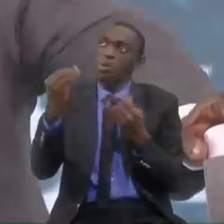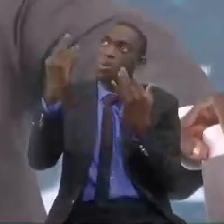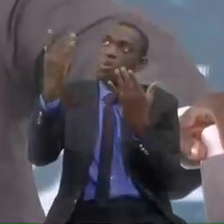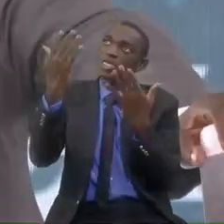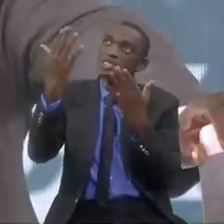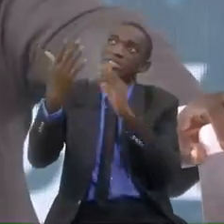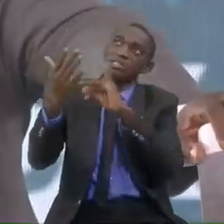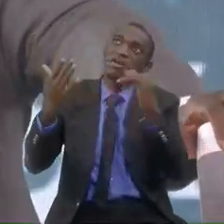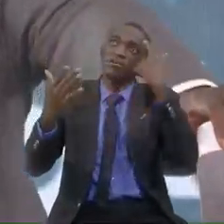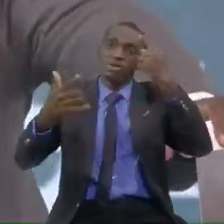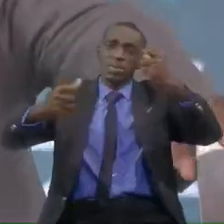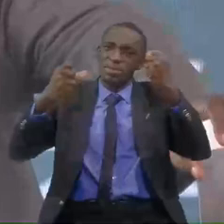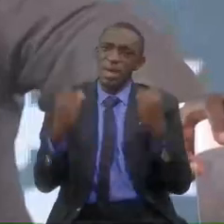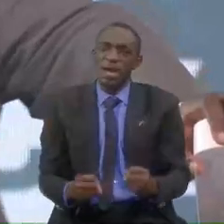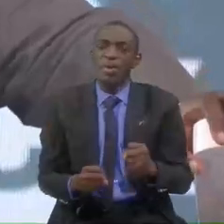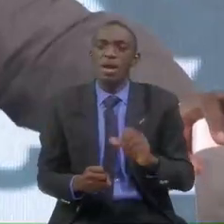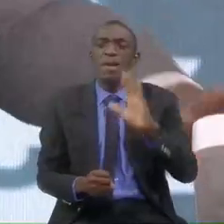d'attendre